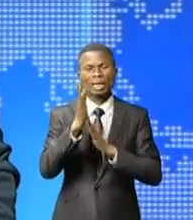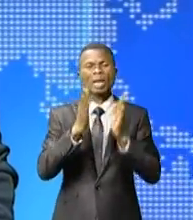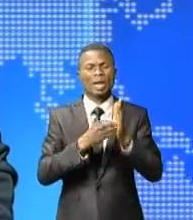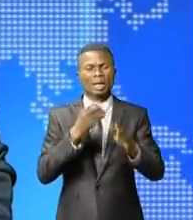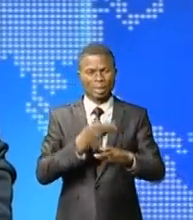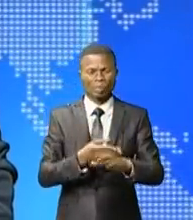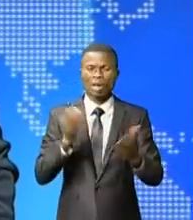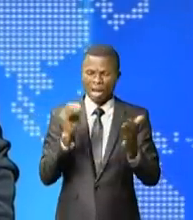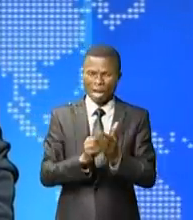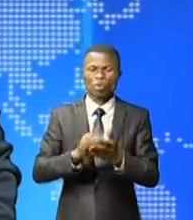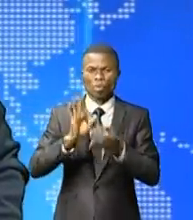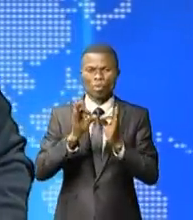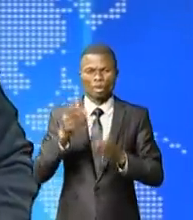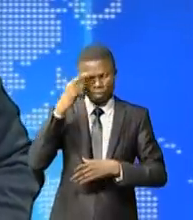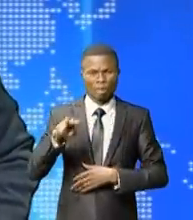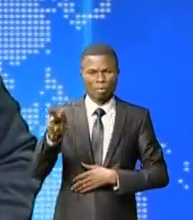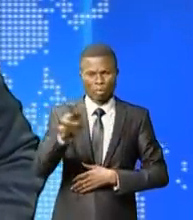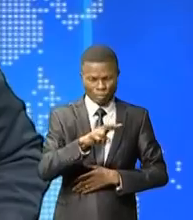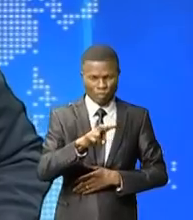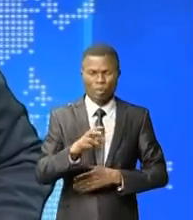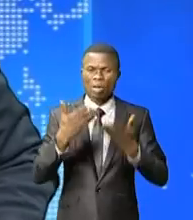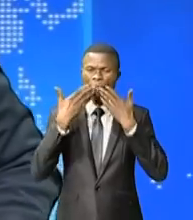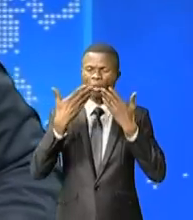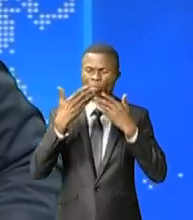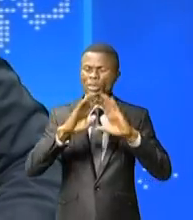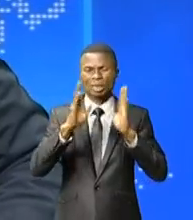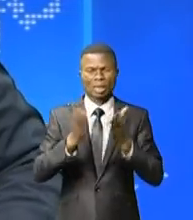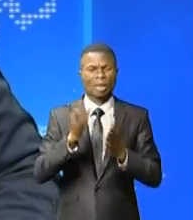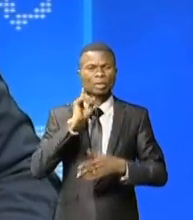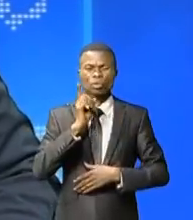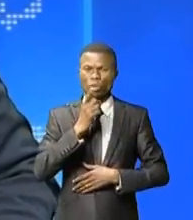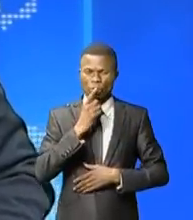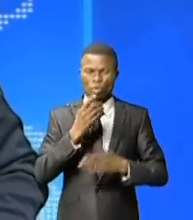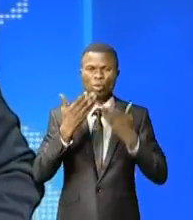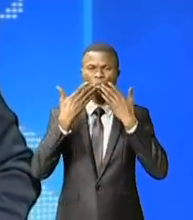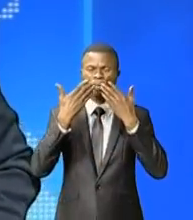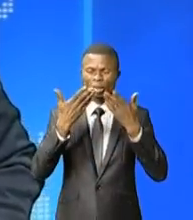de Emmanuela Commissaire. À 19h, retrouvé Séverine Pascal